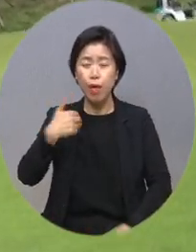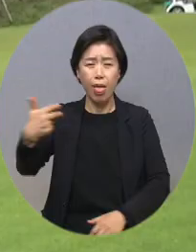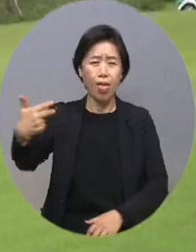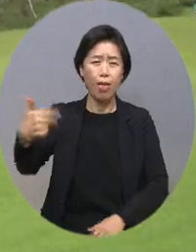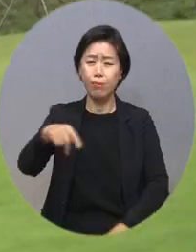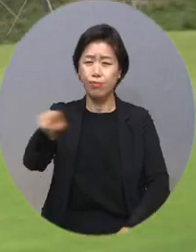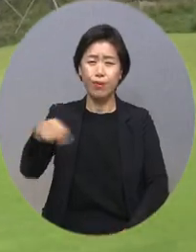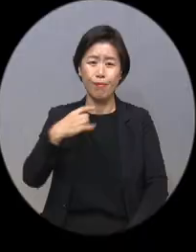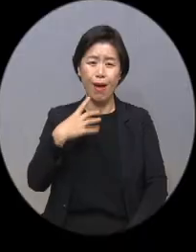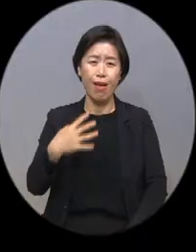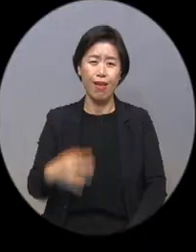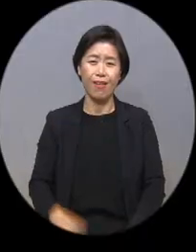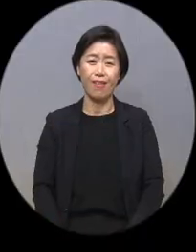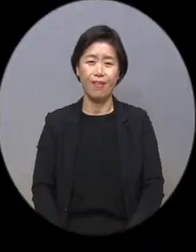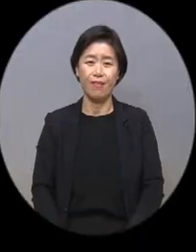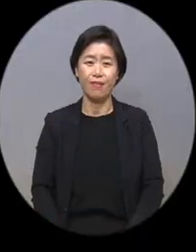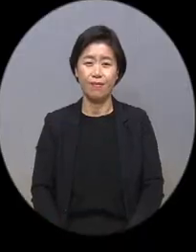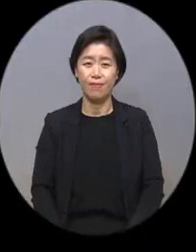감사합니다.